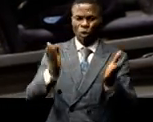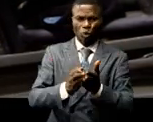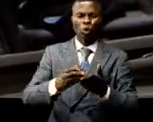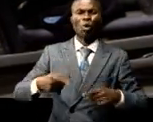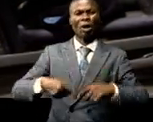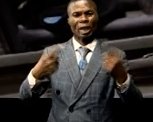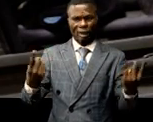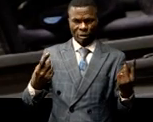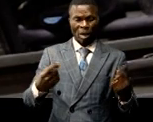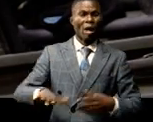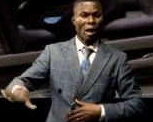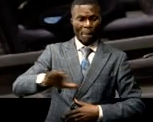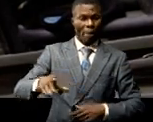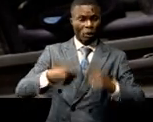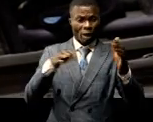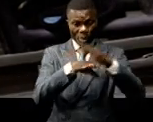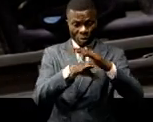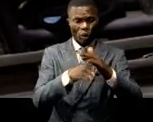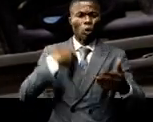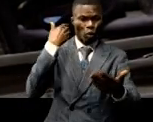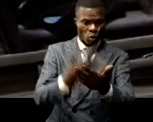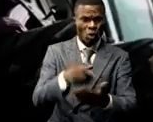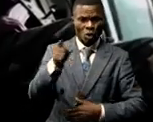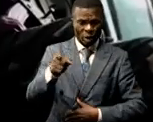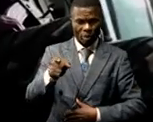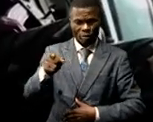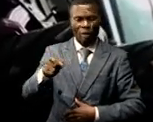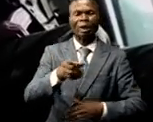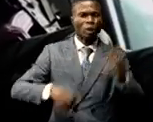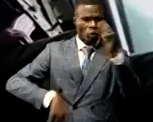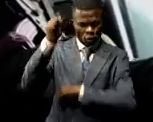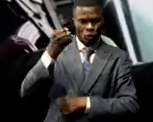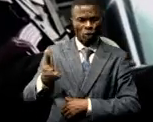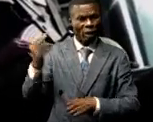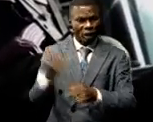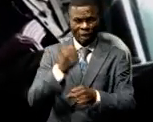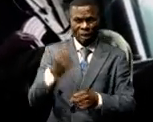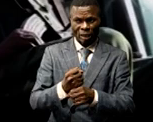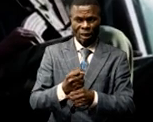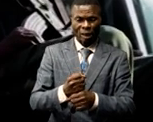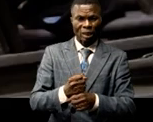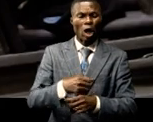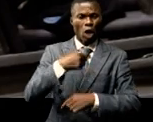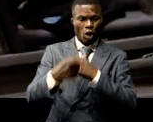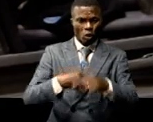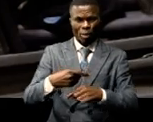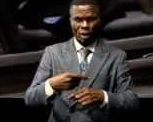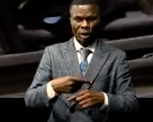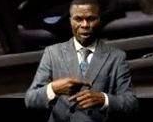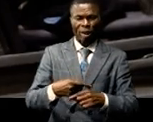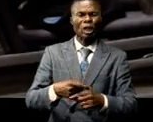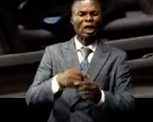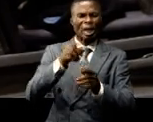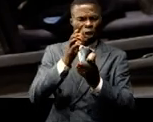Et partout où ils seront, nous serons là et ils seront délogés. Ces opérations sont menées à la lettre et